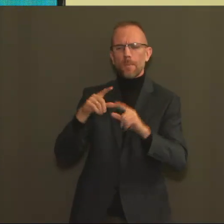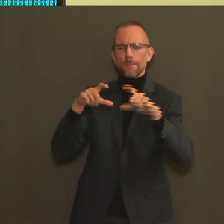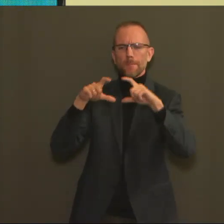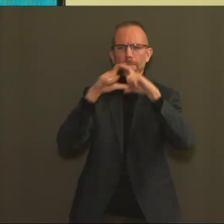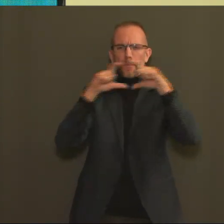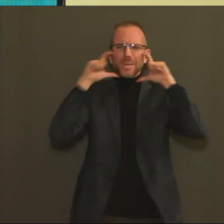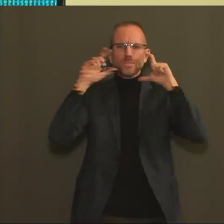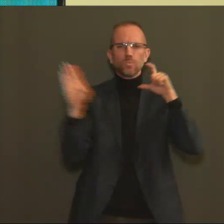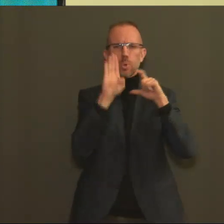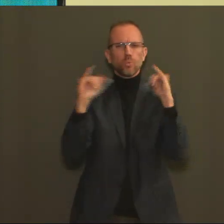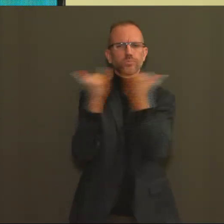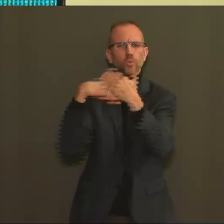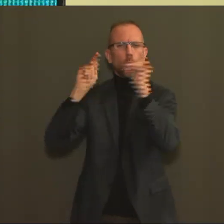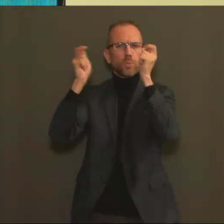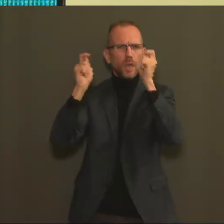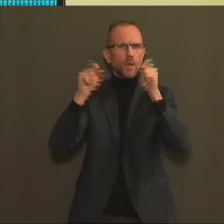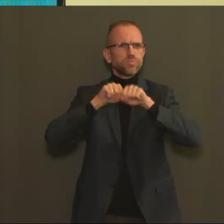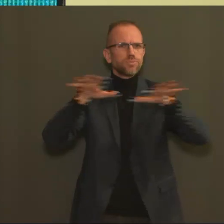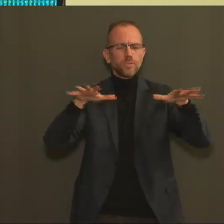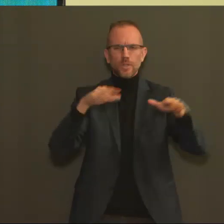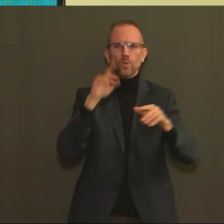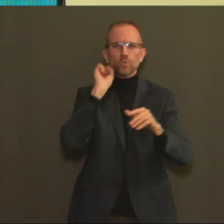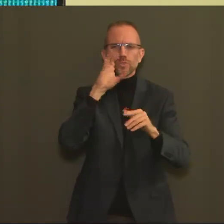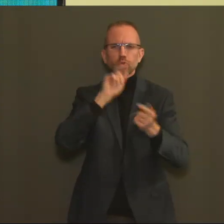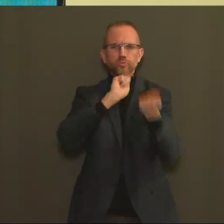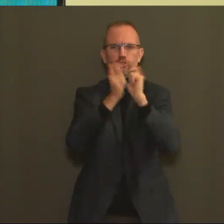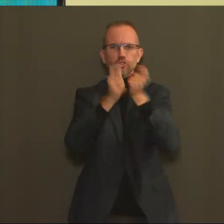is als je doet de catwalk